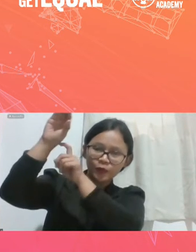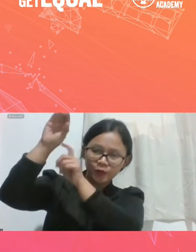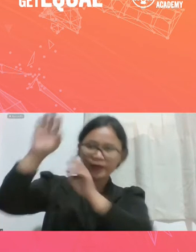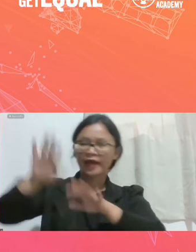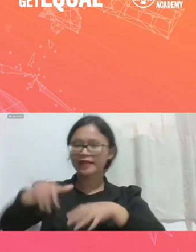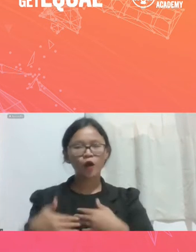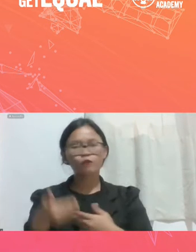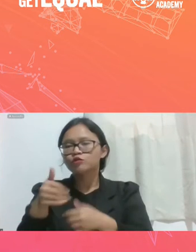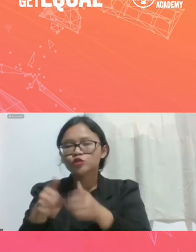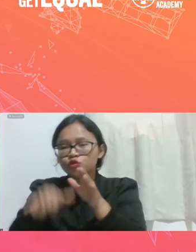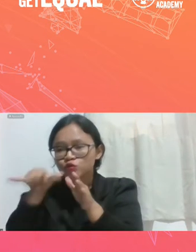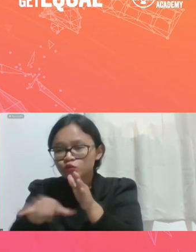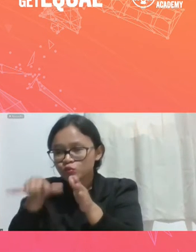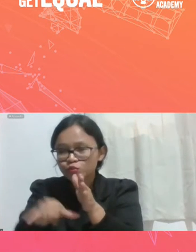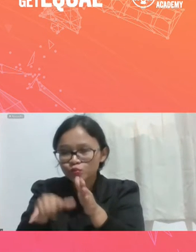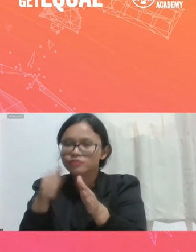lanjutkan, teman-teman.